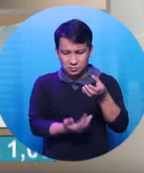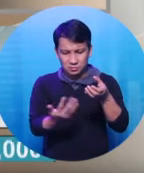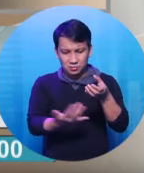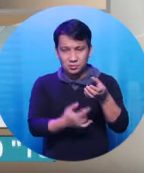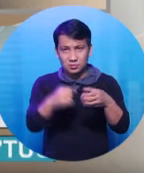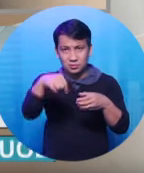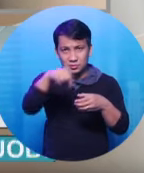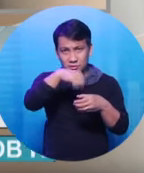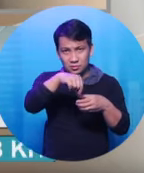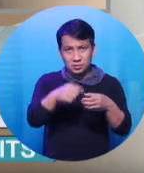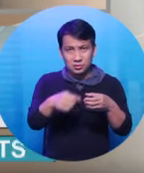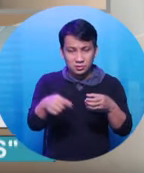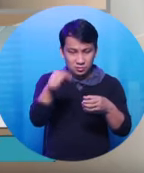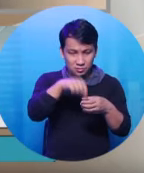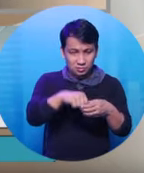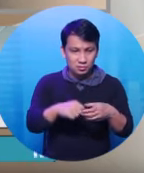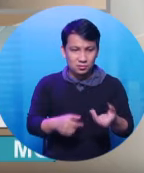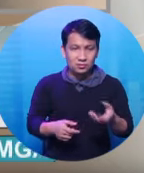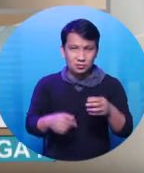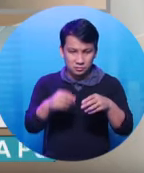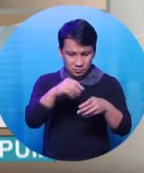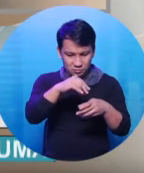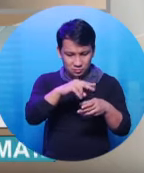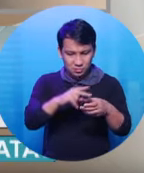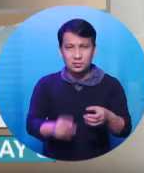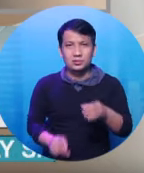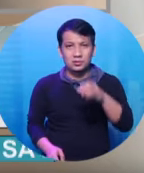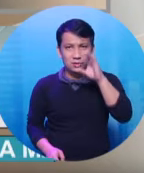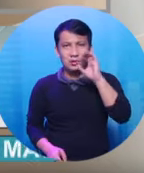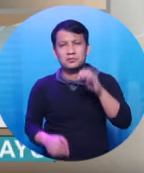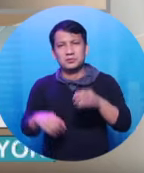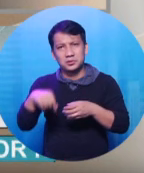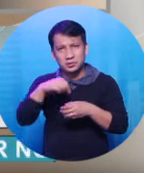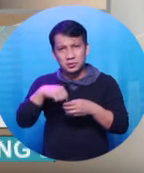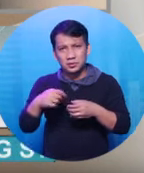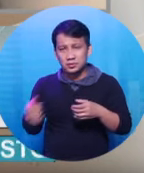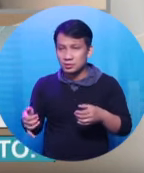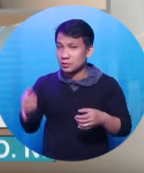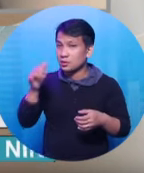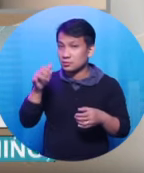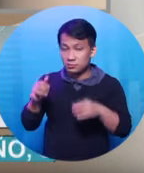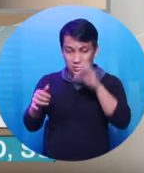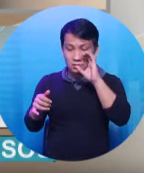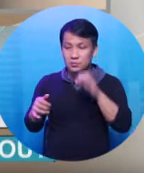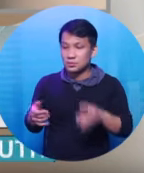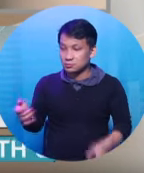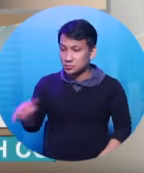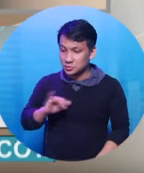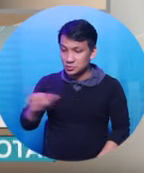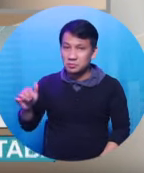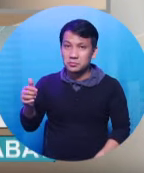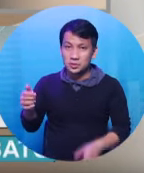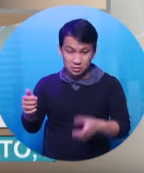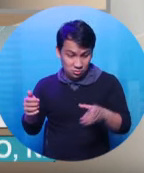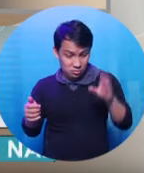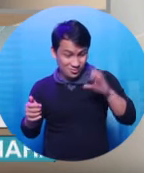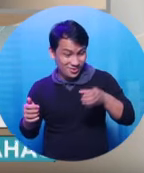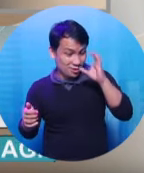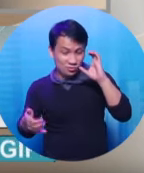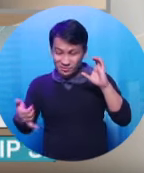tubig tapos nilagay niya sa may baso yung powder tapos tinimpla niya doon. Tapos ininom niya po yun tapos sinabay niya ng